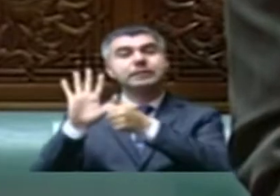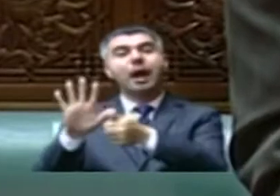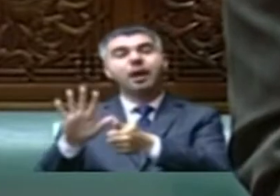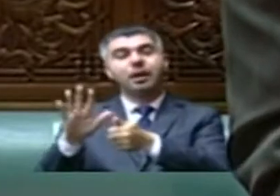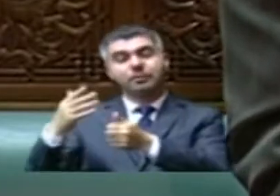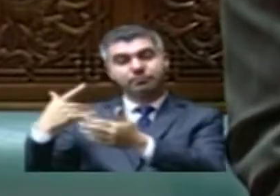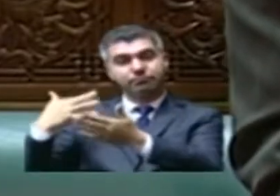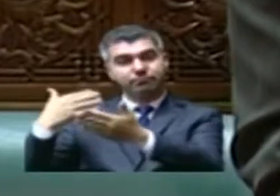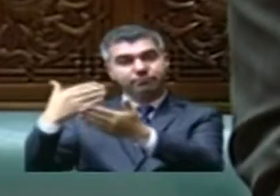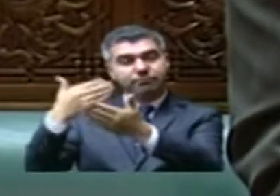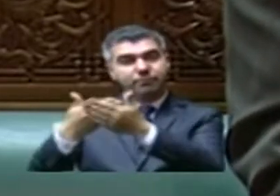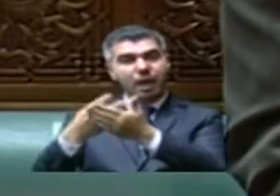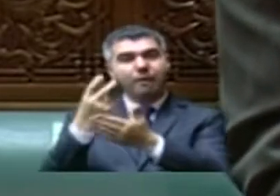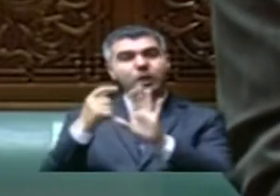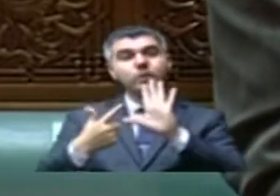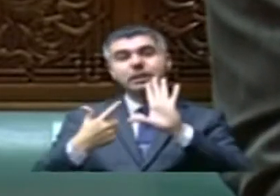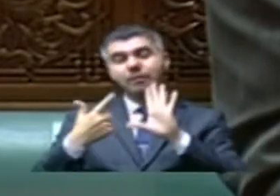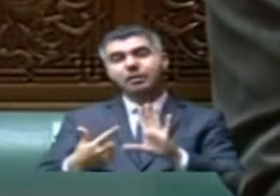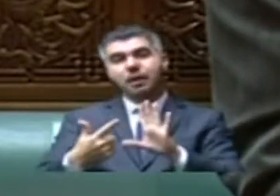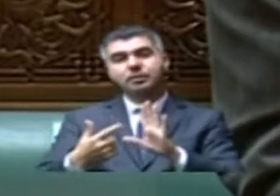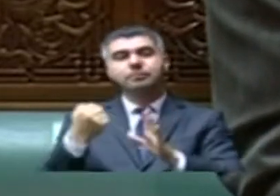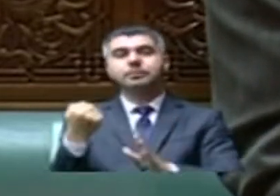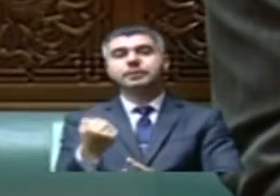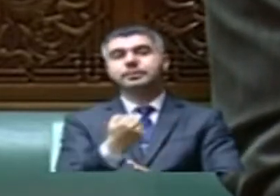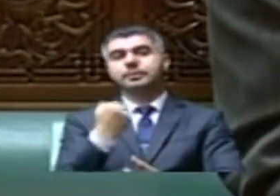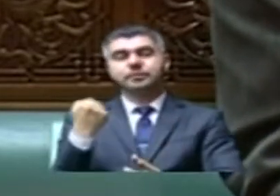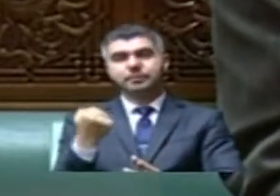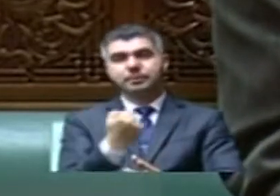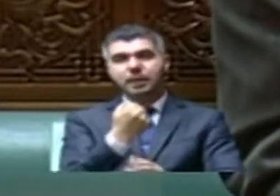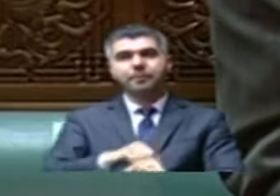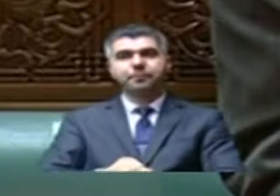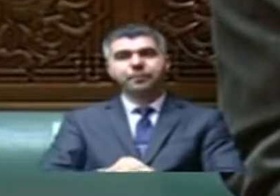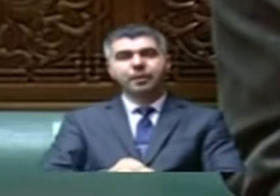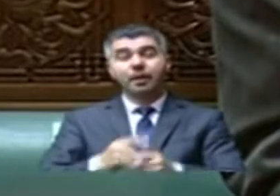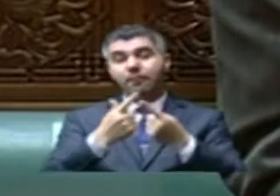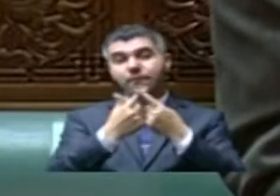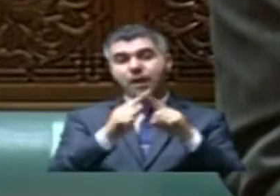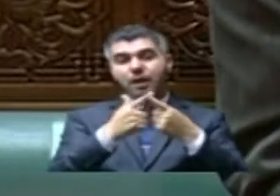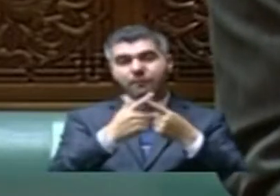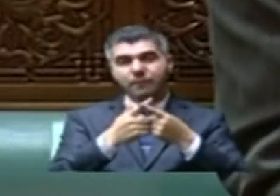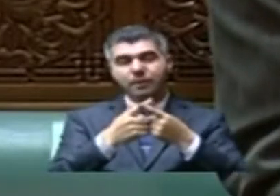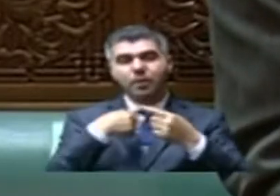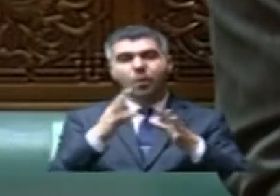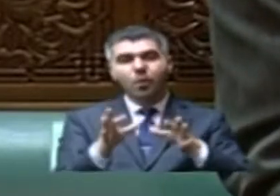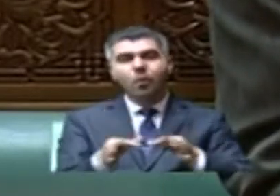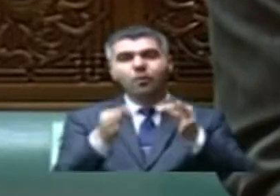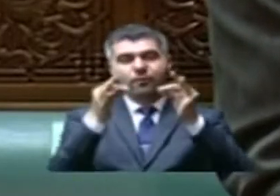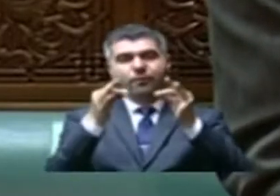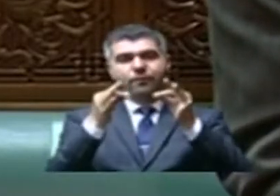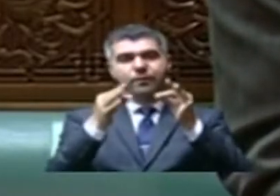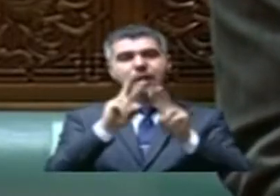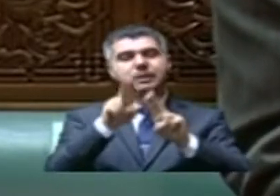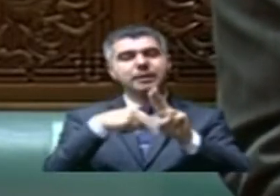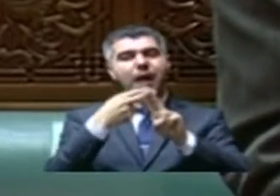كل شيء يتغير من أجل أن لا يتغير شيء. وأود أن أؤكد هنا على مجموعة من الملاحظات حول عناصر جوابكم